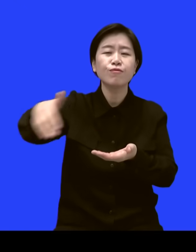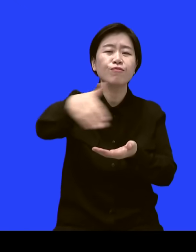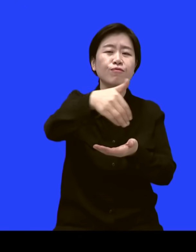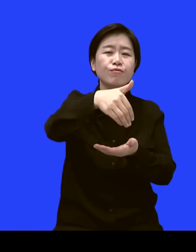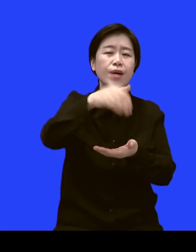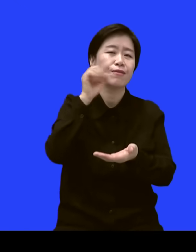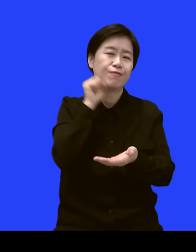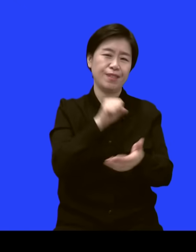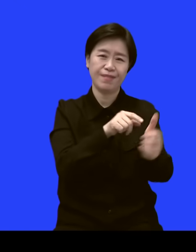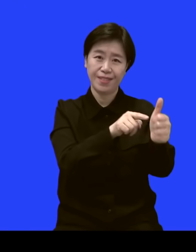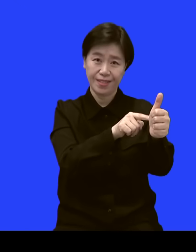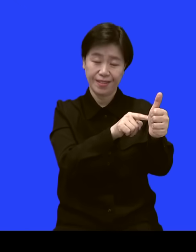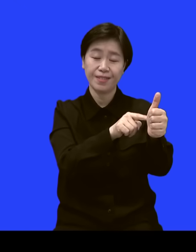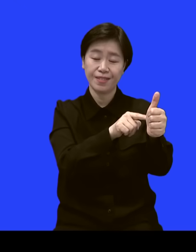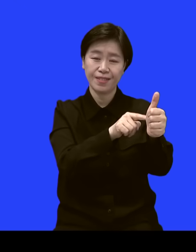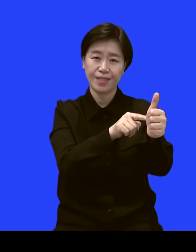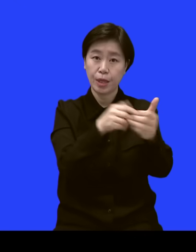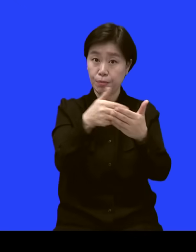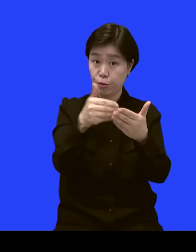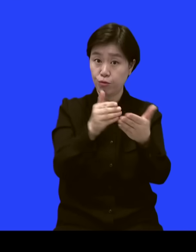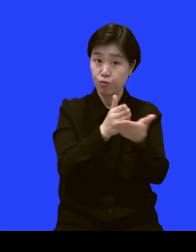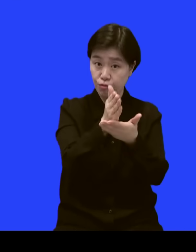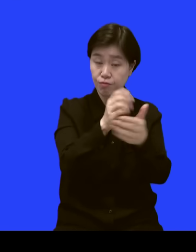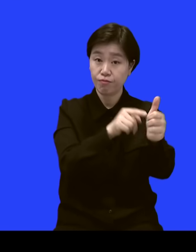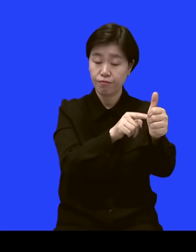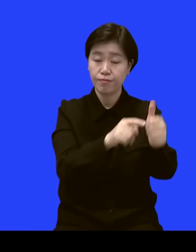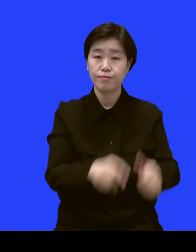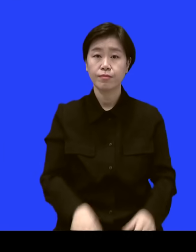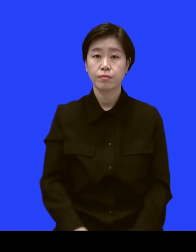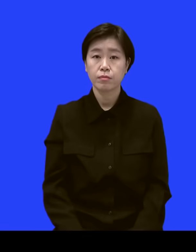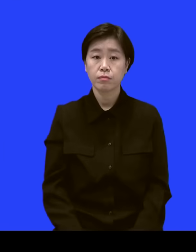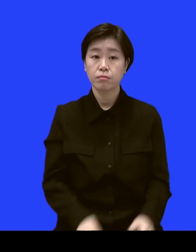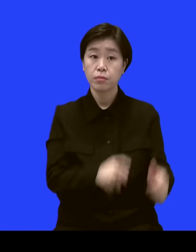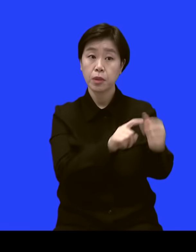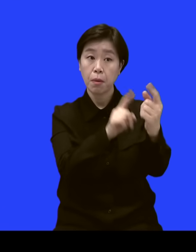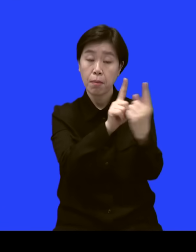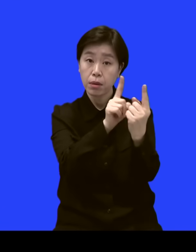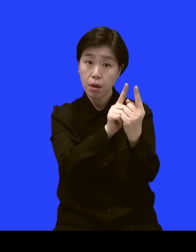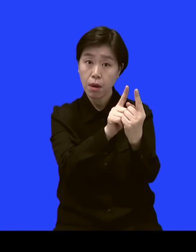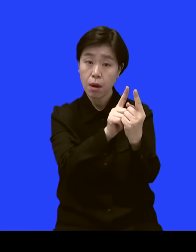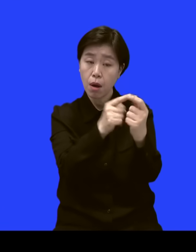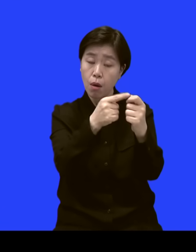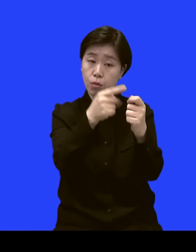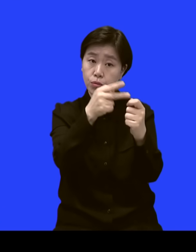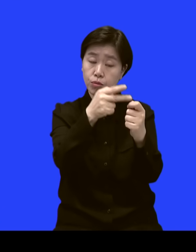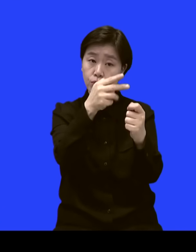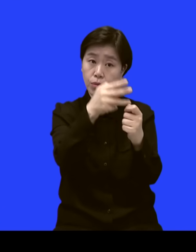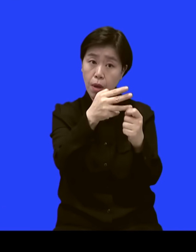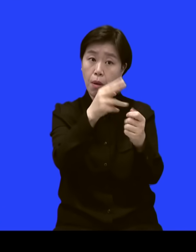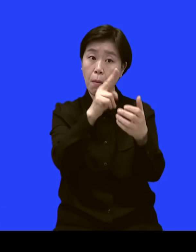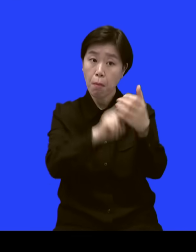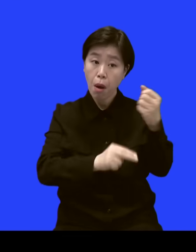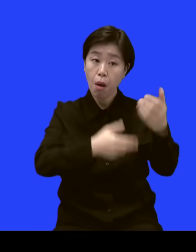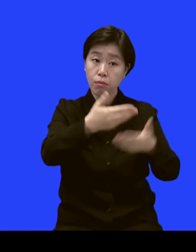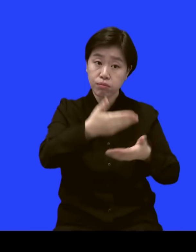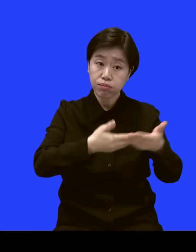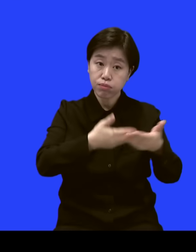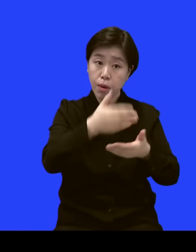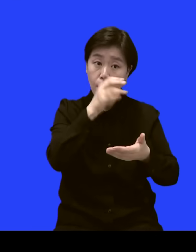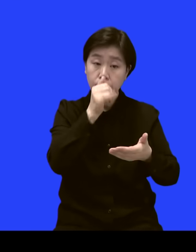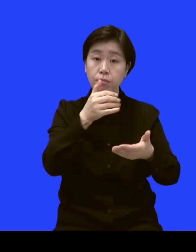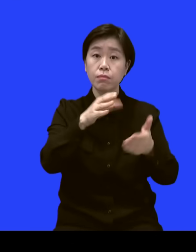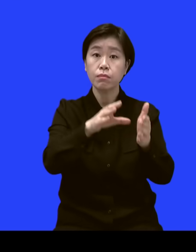골동품에 대해서 미술품들 이런 거예요. 그래서 이분이랑 거래를 3번을 하는데 자꾸 틈만 나면 교회 얘기를 하시는